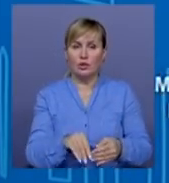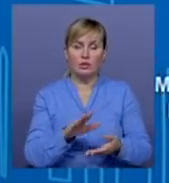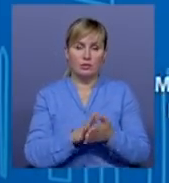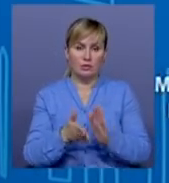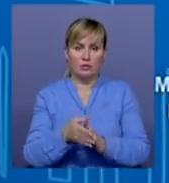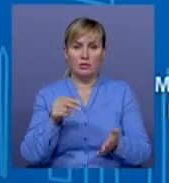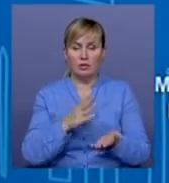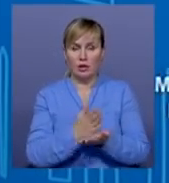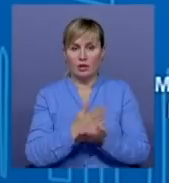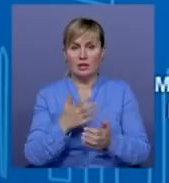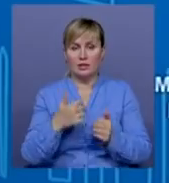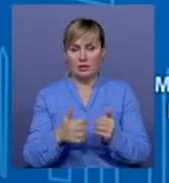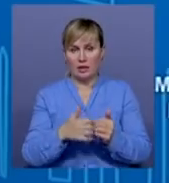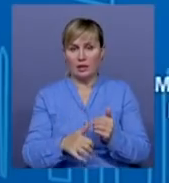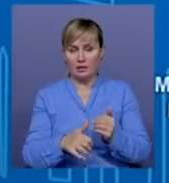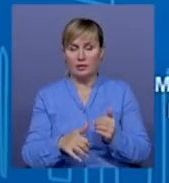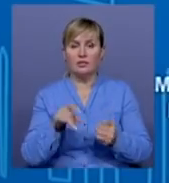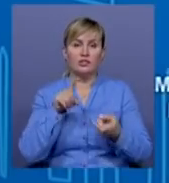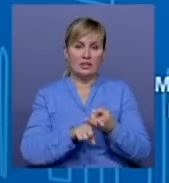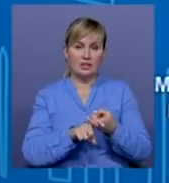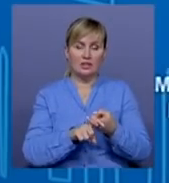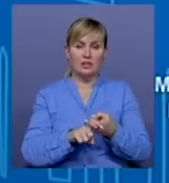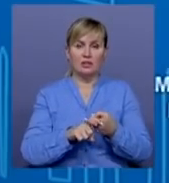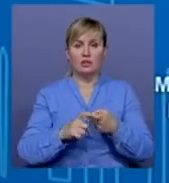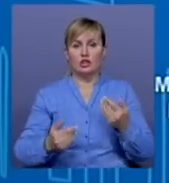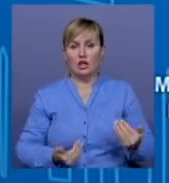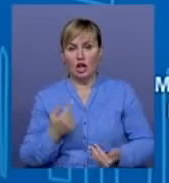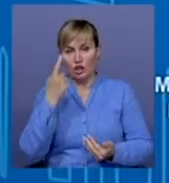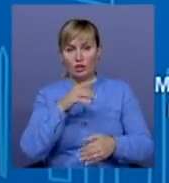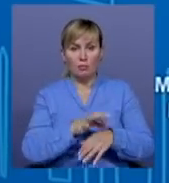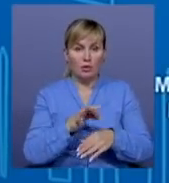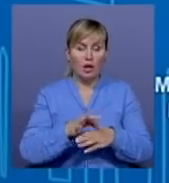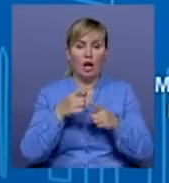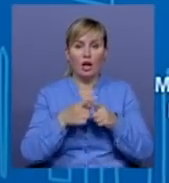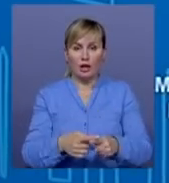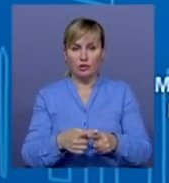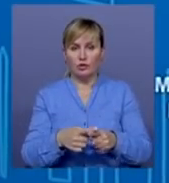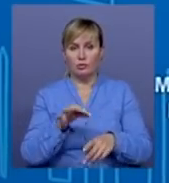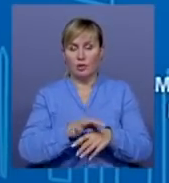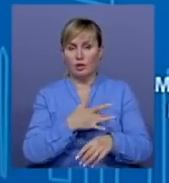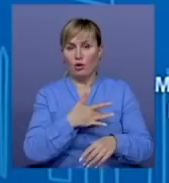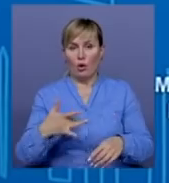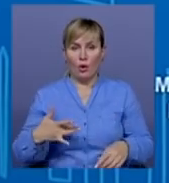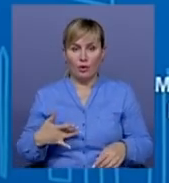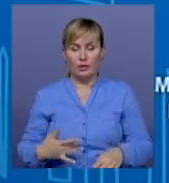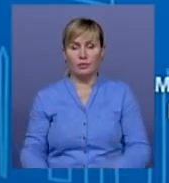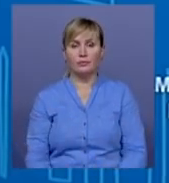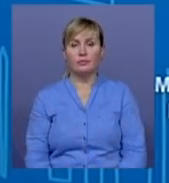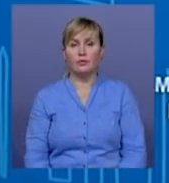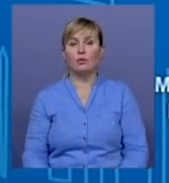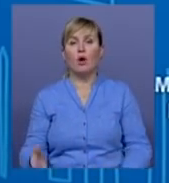у одного средней степени тяжести в связи с наличием заболевания хронической обструктивной болезни легких, у